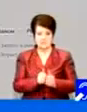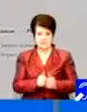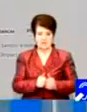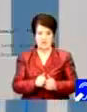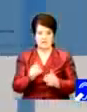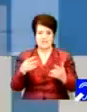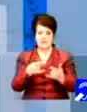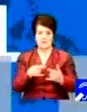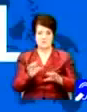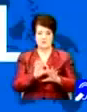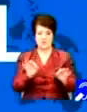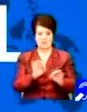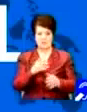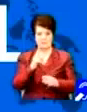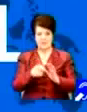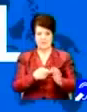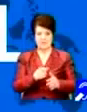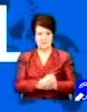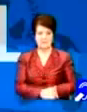din Telejurnal.